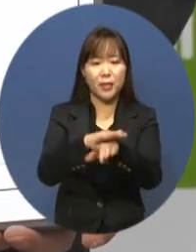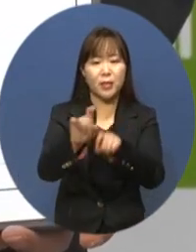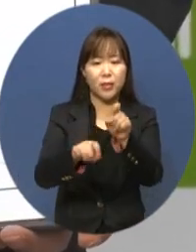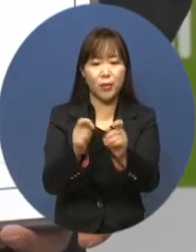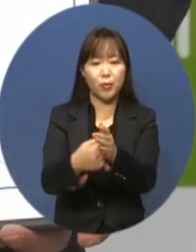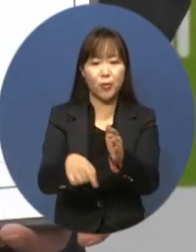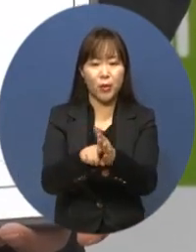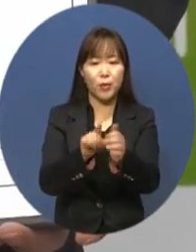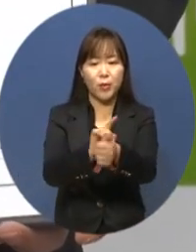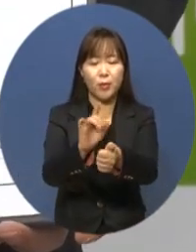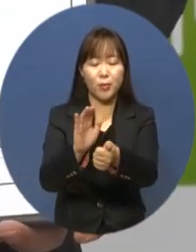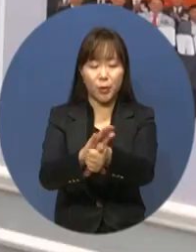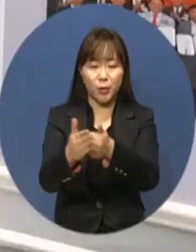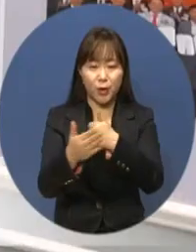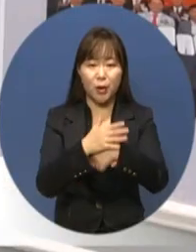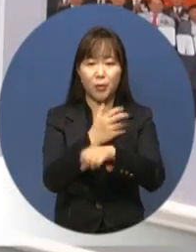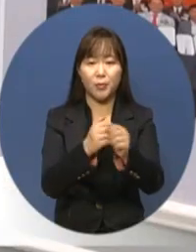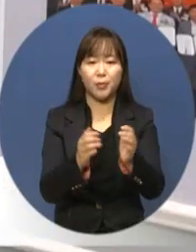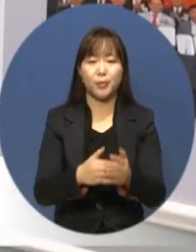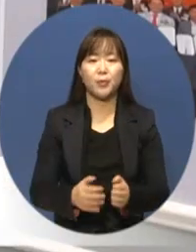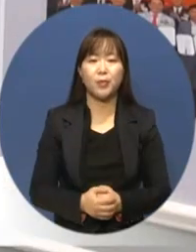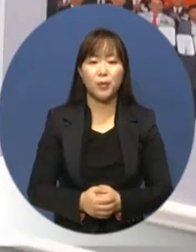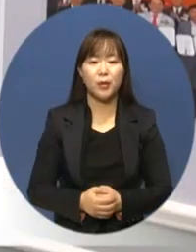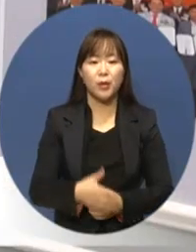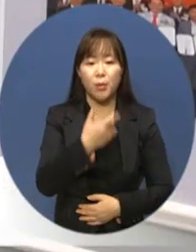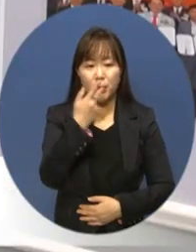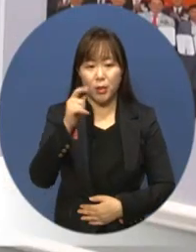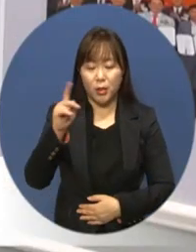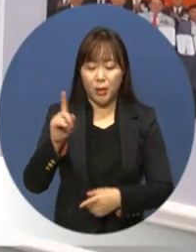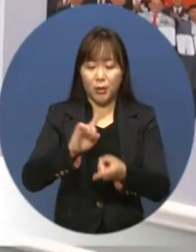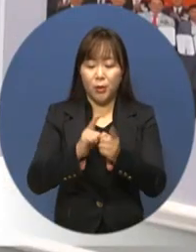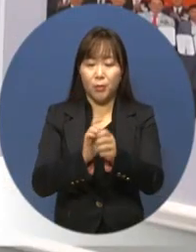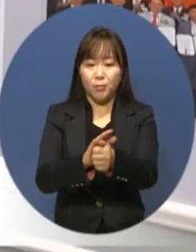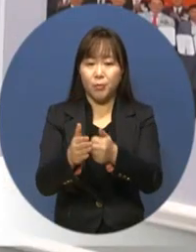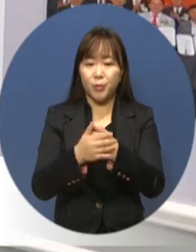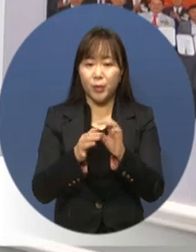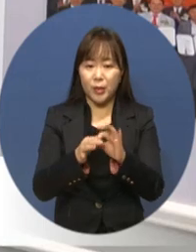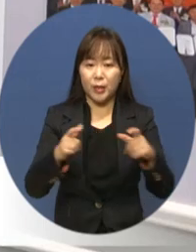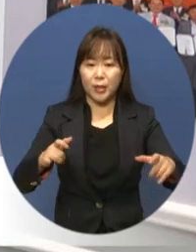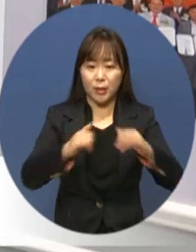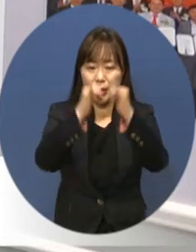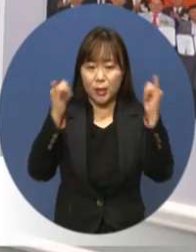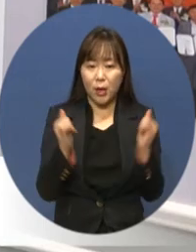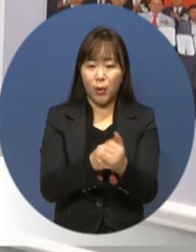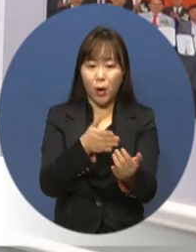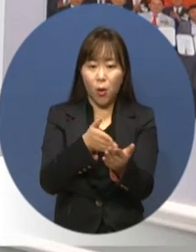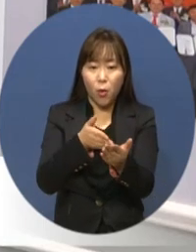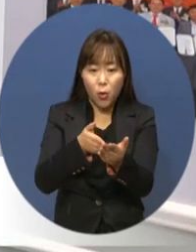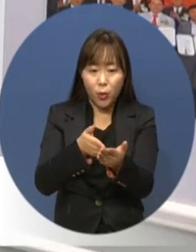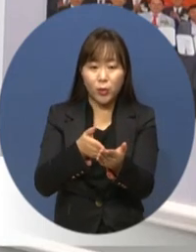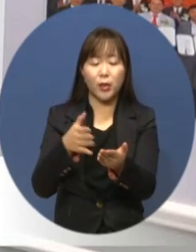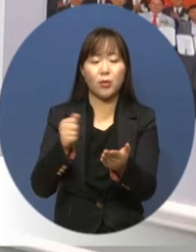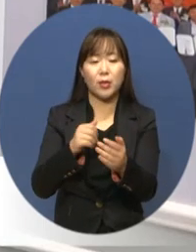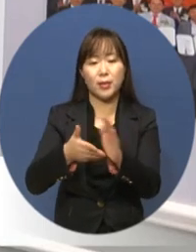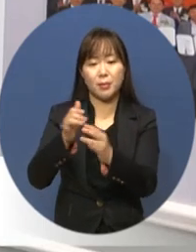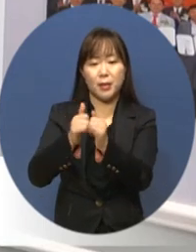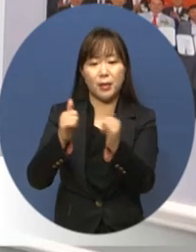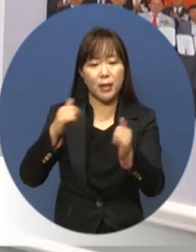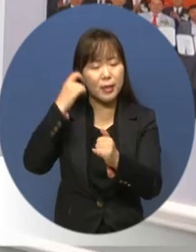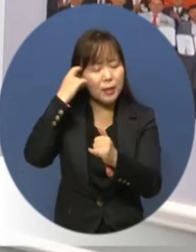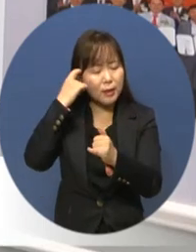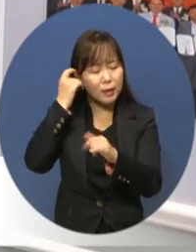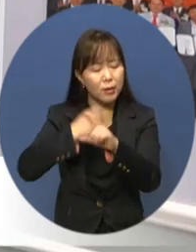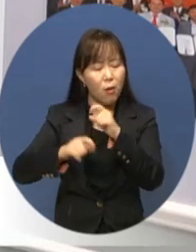위해 협력하기로 하였습니다. 복지TV하고 협약을 통해 가지고 지역사회 언론으로서 또 시민들의